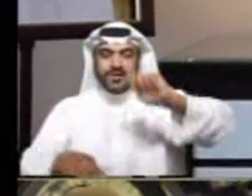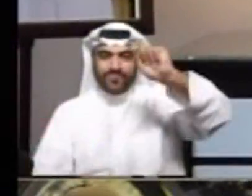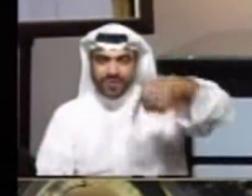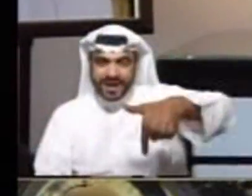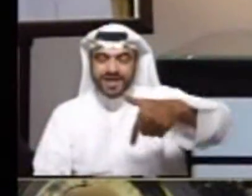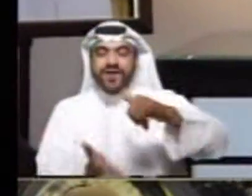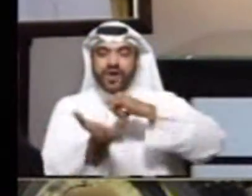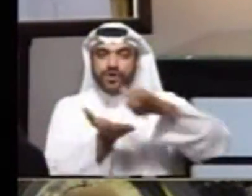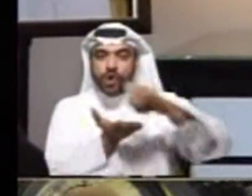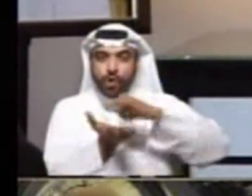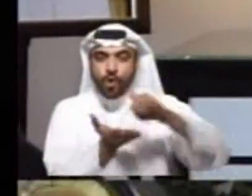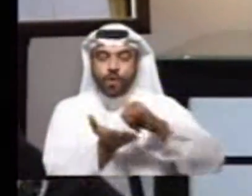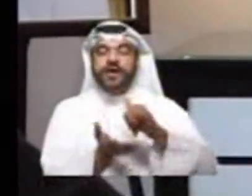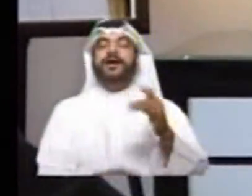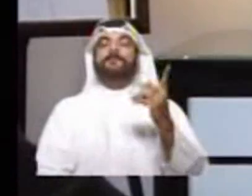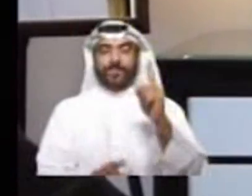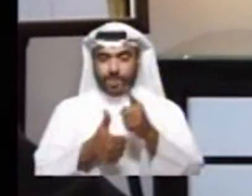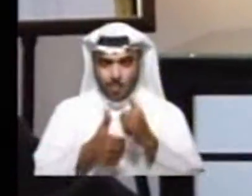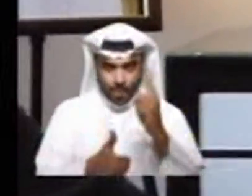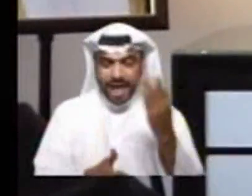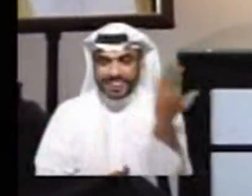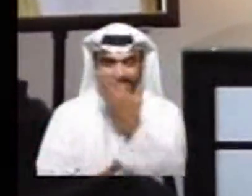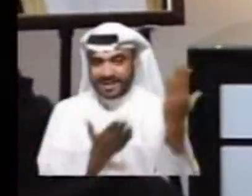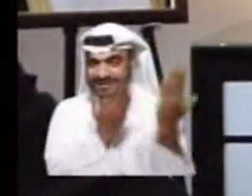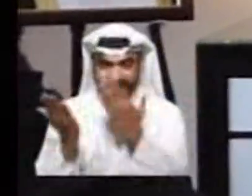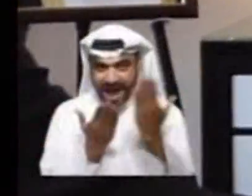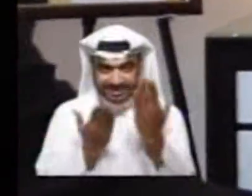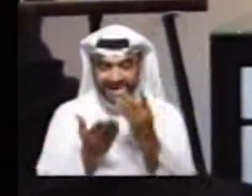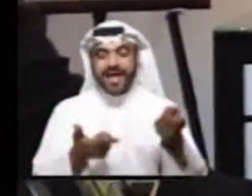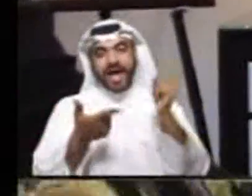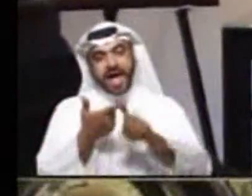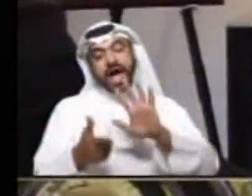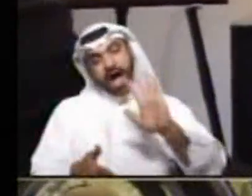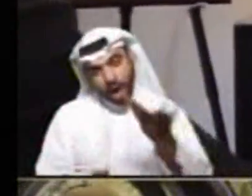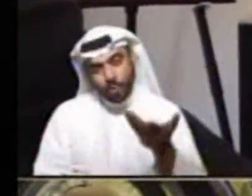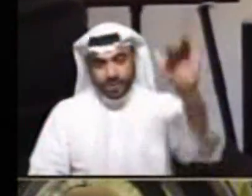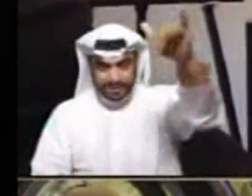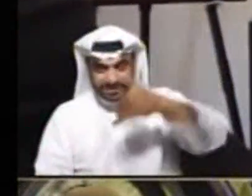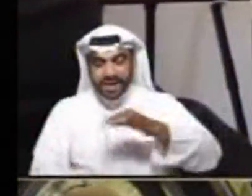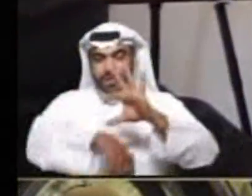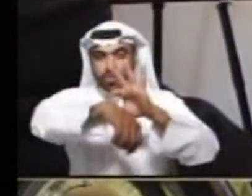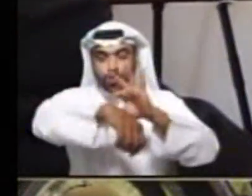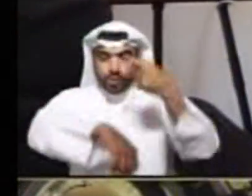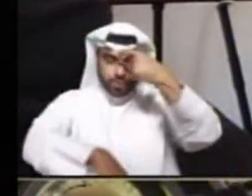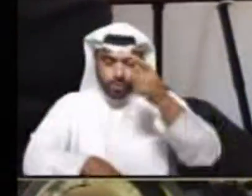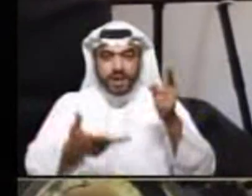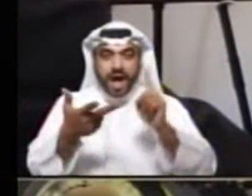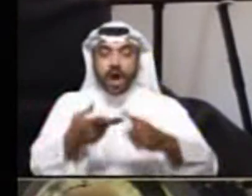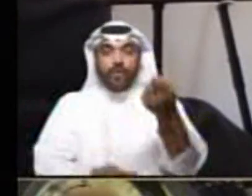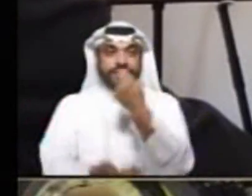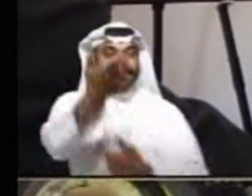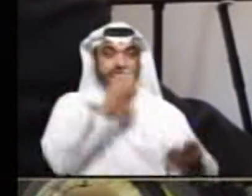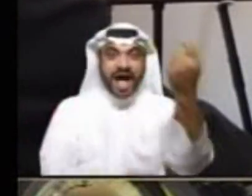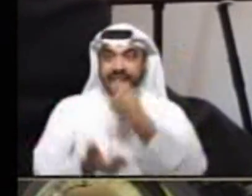المتحدة الأمريكية، سواء كانوا طلبة أو قادمين من أجل تلقي العلاج والسواح ورجال الأعمال، على أن القنصلية